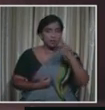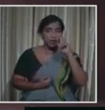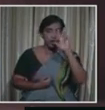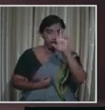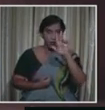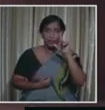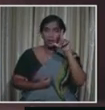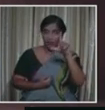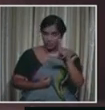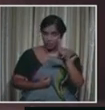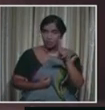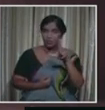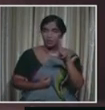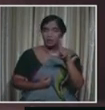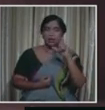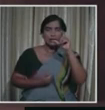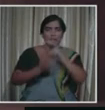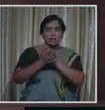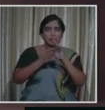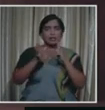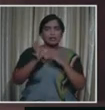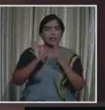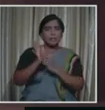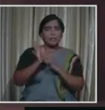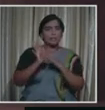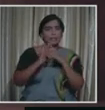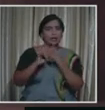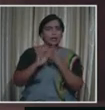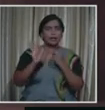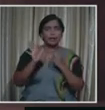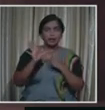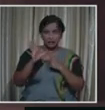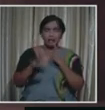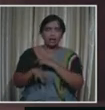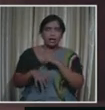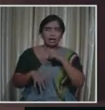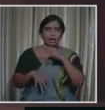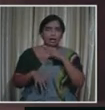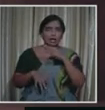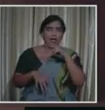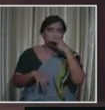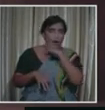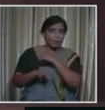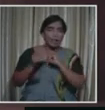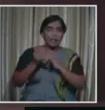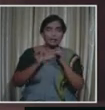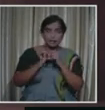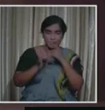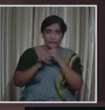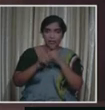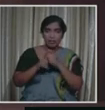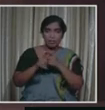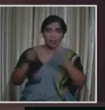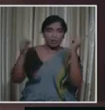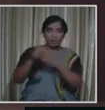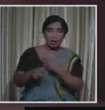තමයි චම්මික සුදන්ත කියන සහෝදරයව කිරුල පණදි එස්.බී. දිසානායක මැරෙ විසින් ඝාතනය කරන්නේ. අපි ගල් කැටයක් අතින්